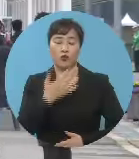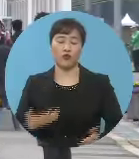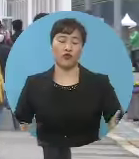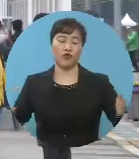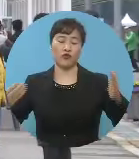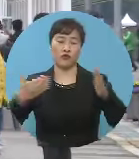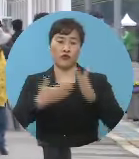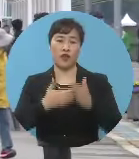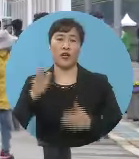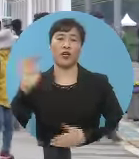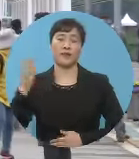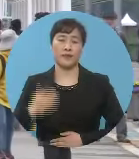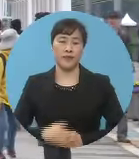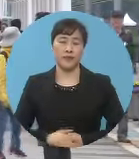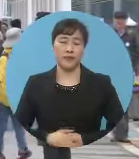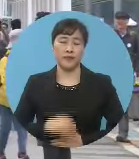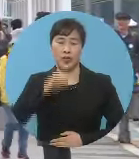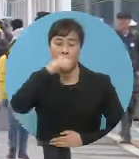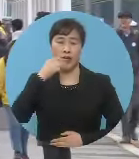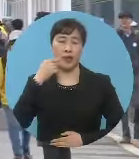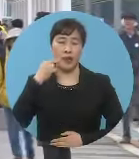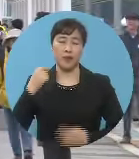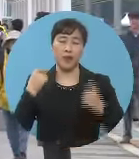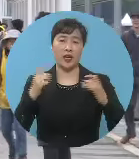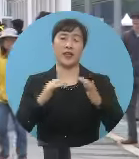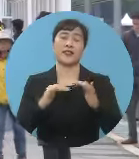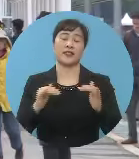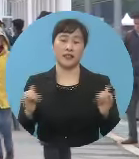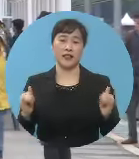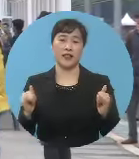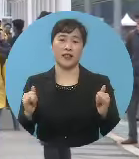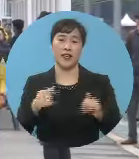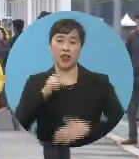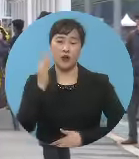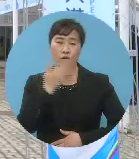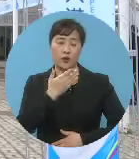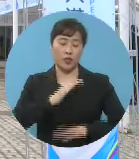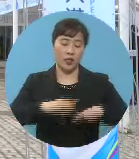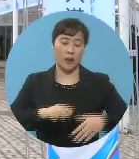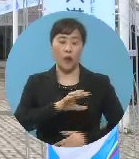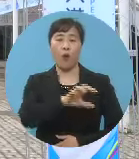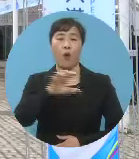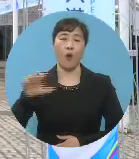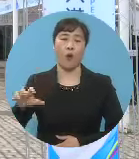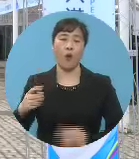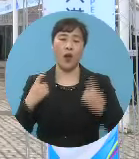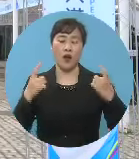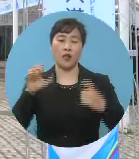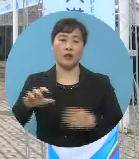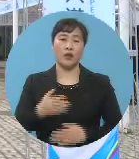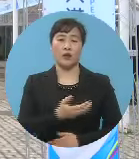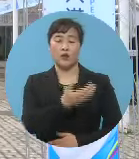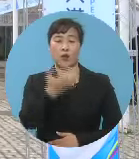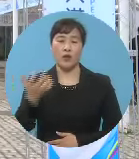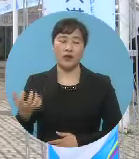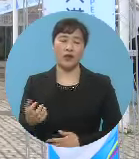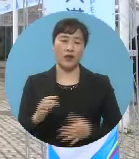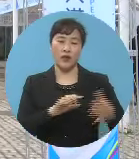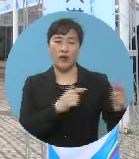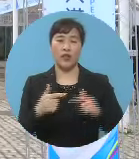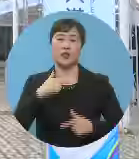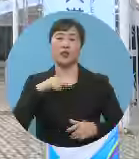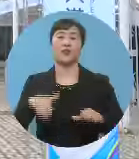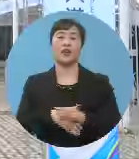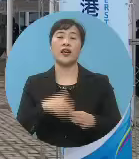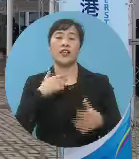부두에 입항합니다. 타이완과 일본 관광객들은 여수 등 전남 지역 관광지를 돌며 다채로운 문화체험을